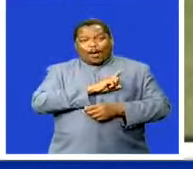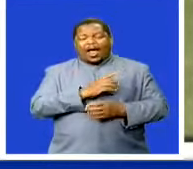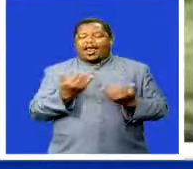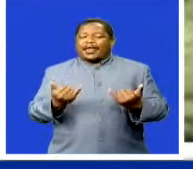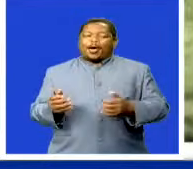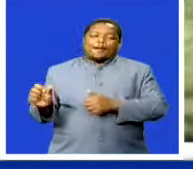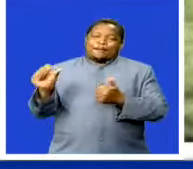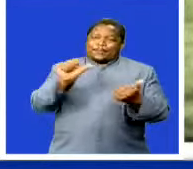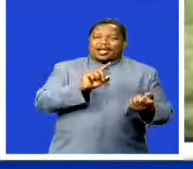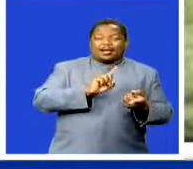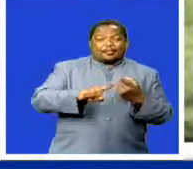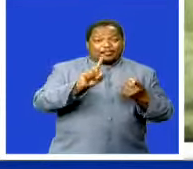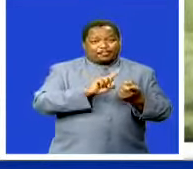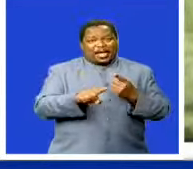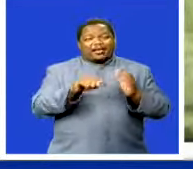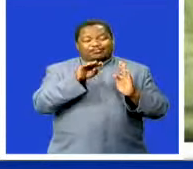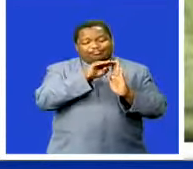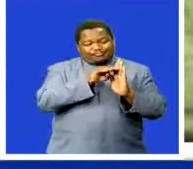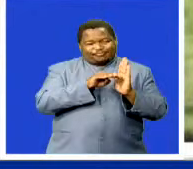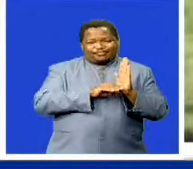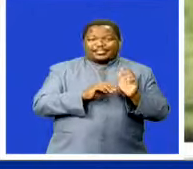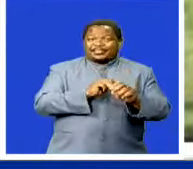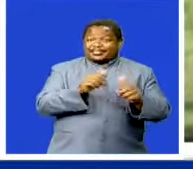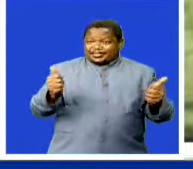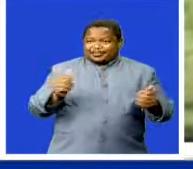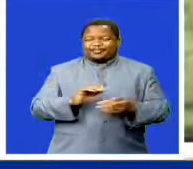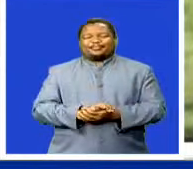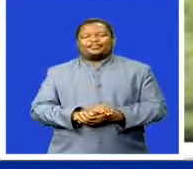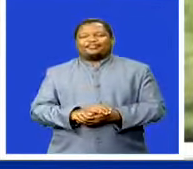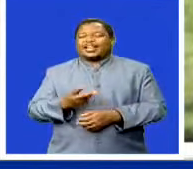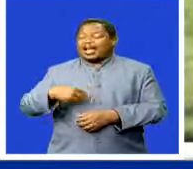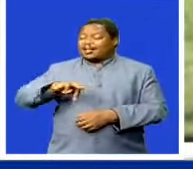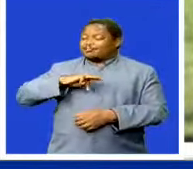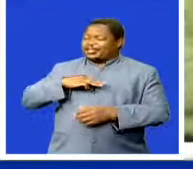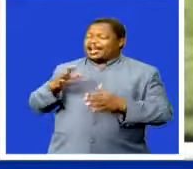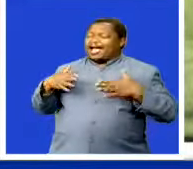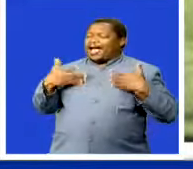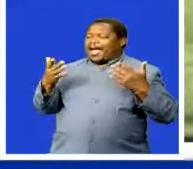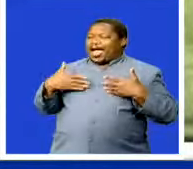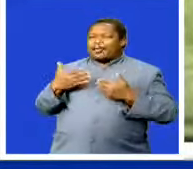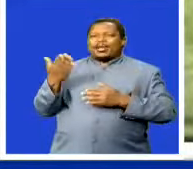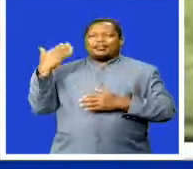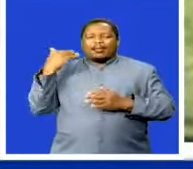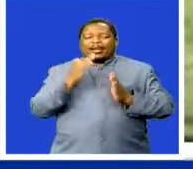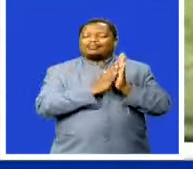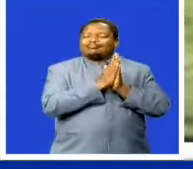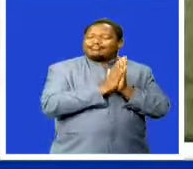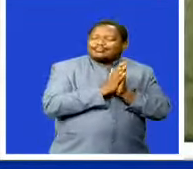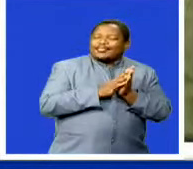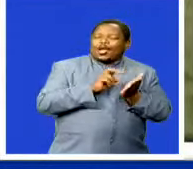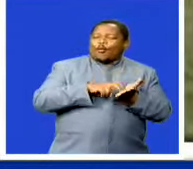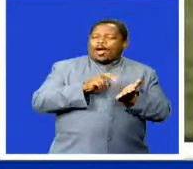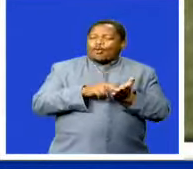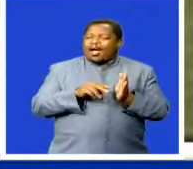midlalo. Sijabulile kakhulu besitolo siyigadzile finally seyifikile ke